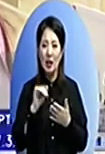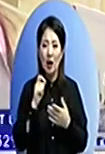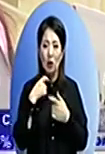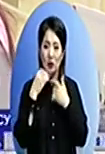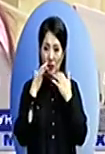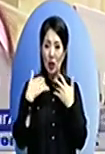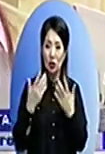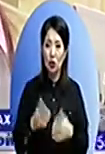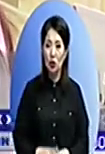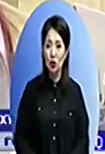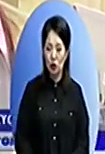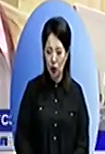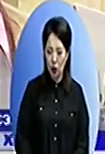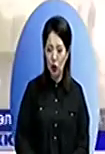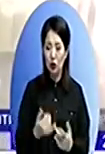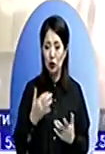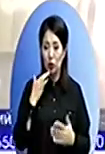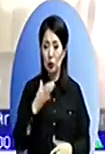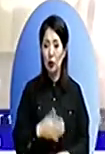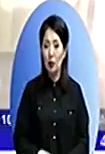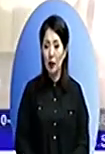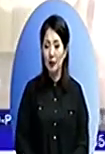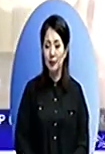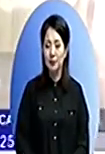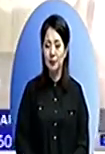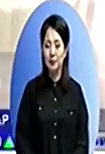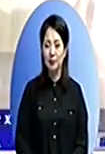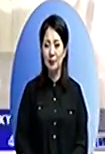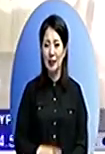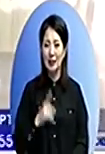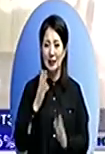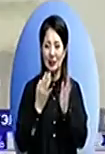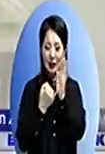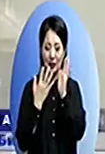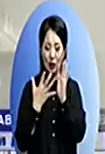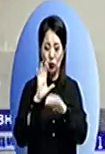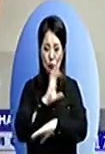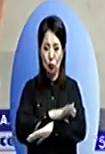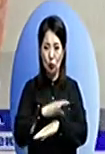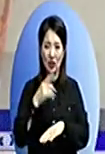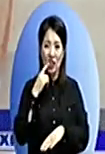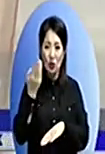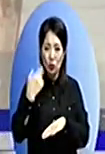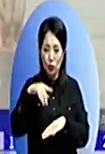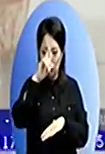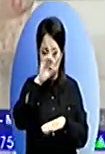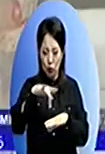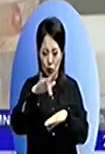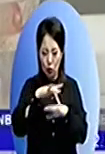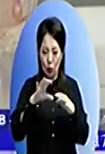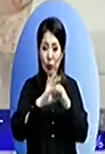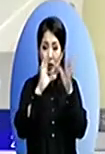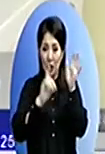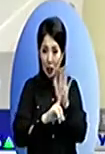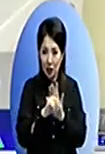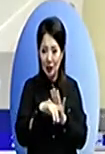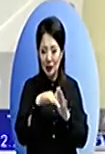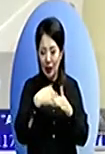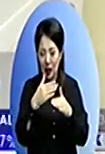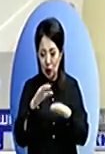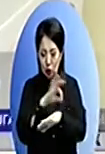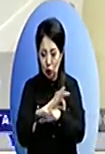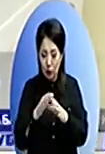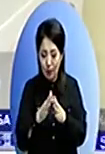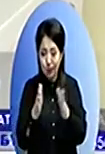уу гэдэг тал дээр маш их зөвлөгөөнүүд өгч байгаа. 65 дугаар сургууль дээр нээсэн шүдний төв бол эхлэл цаашдаа төслийнхөө хүрээг өргөжүүлэхээр судлаж